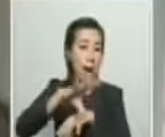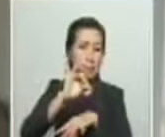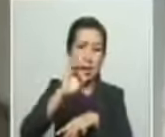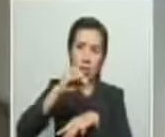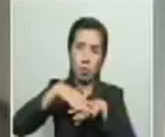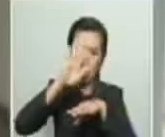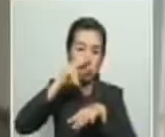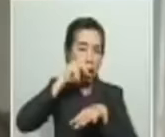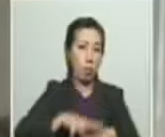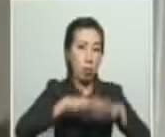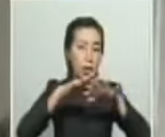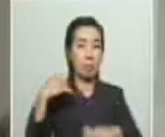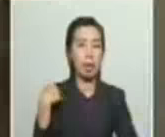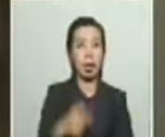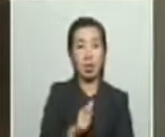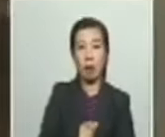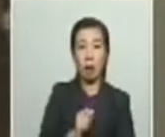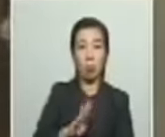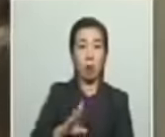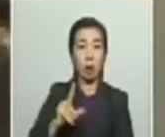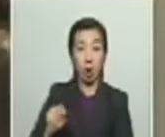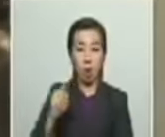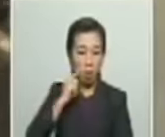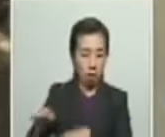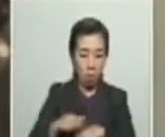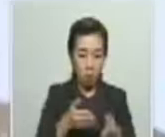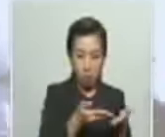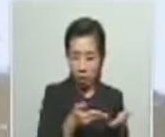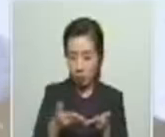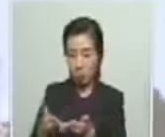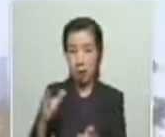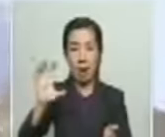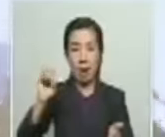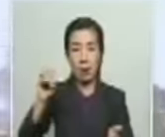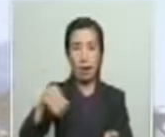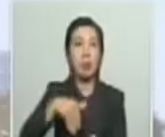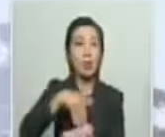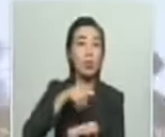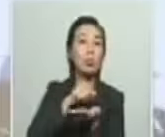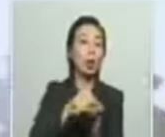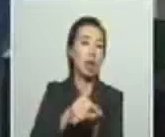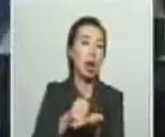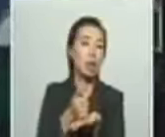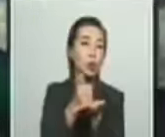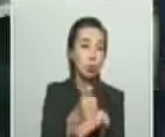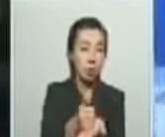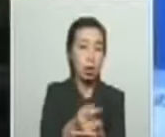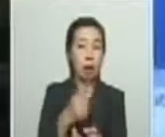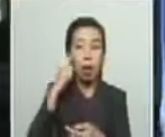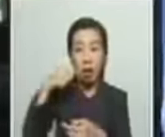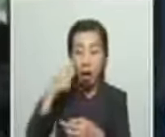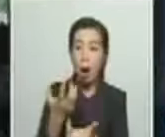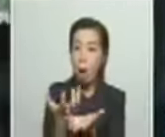ครับอบต.ผงเพงเขาก็เตรียมเรือ50ลำครับไปตั้งศูนย์บริการช่วยเหลือประชาชนแล้วก็มีการรับบริจาคสิ่งของ